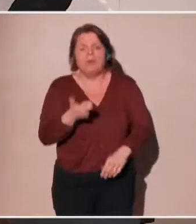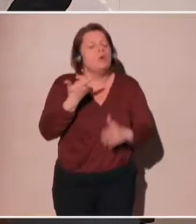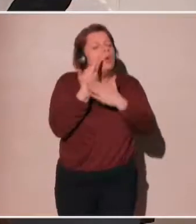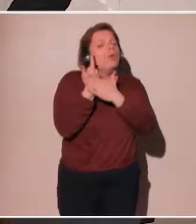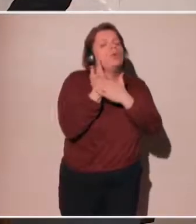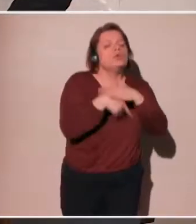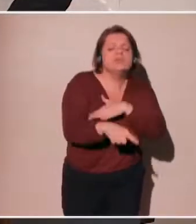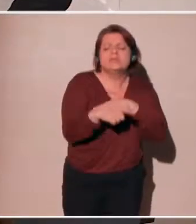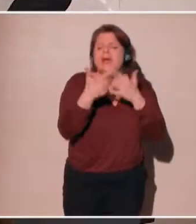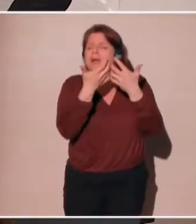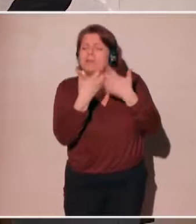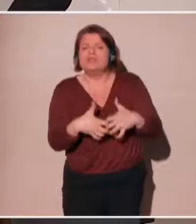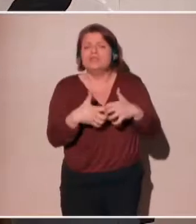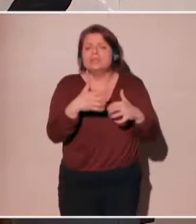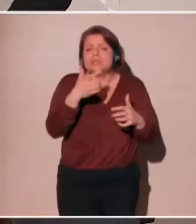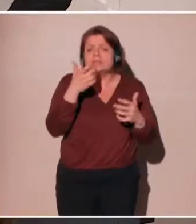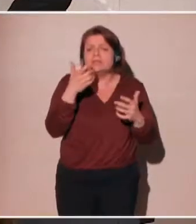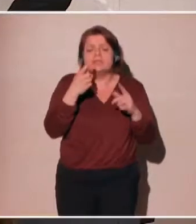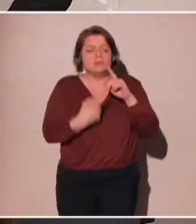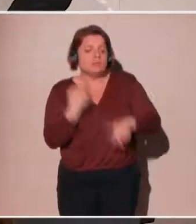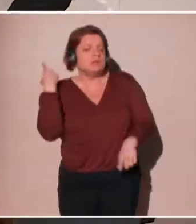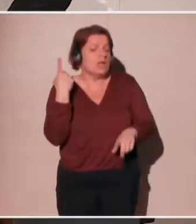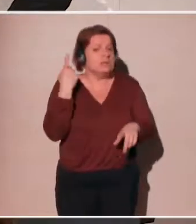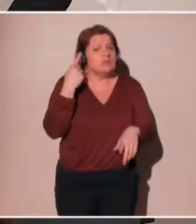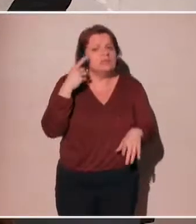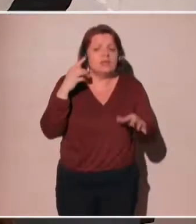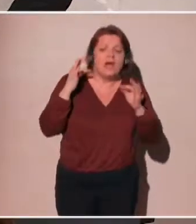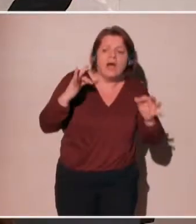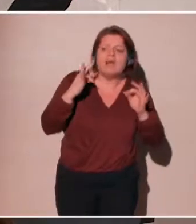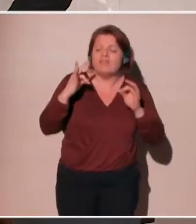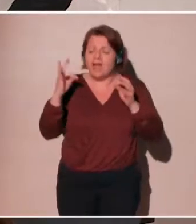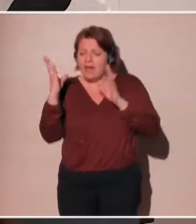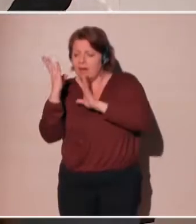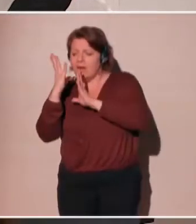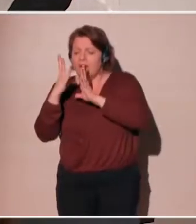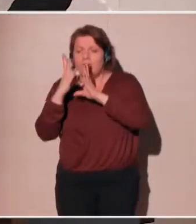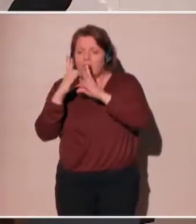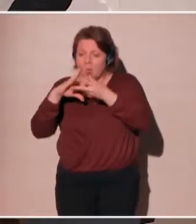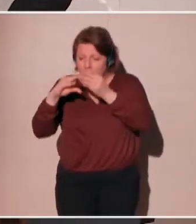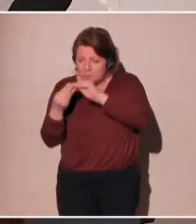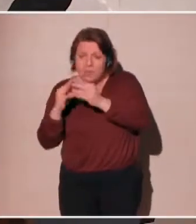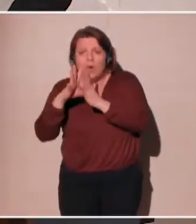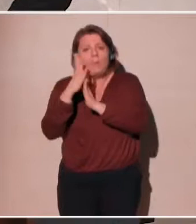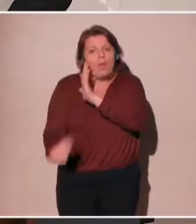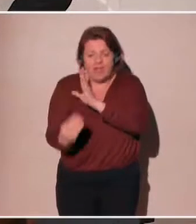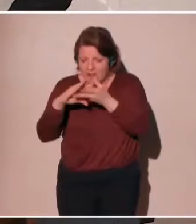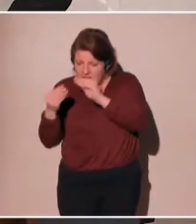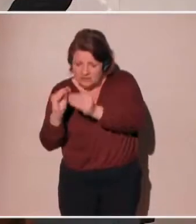les machines spécialisées pour la modélisation, c'est un domaine de recherche extrêmement important qui